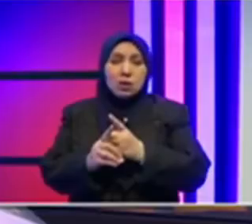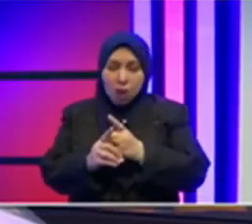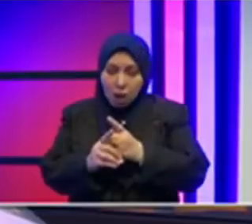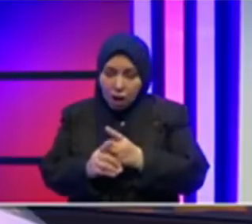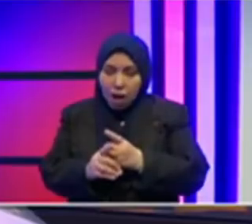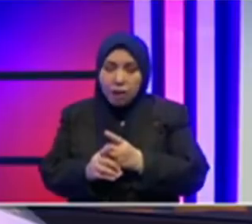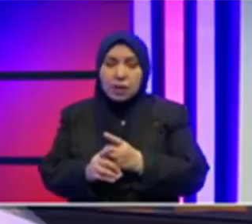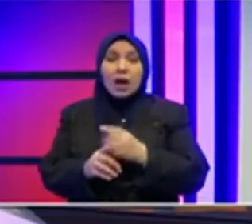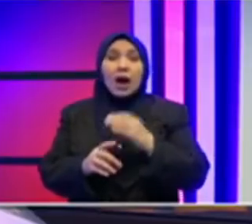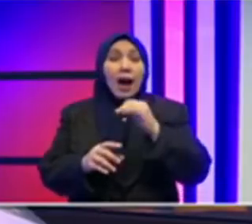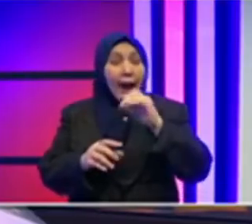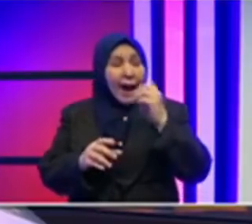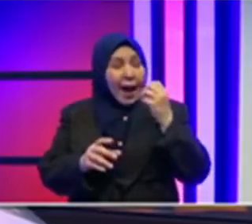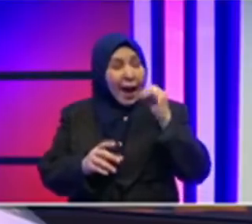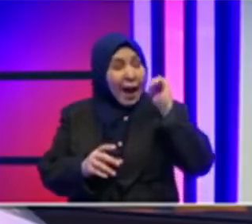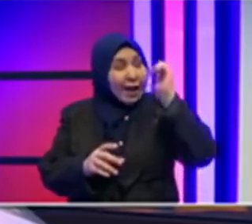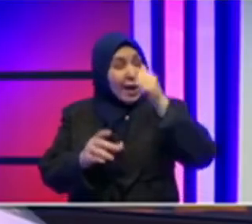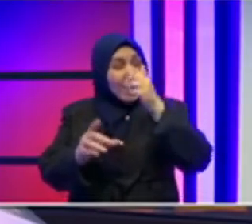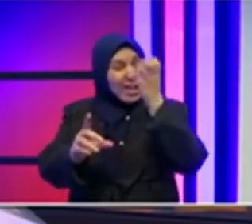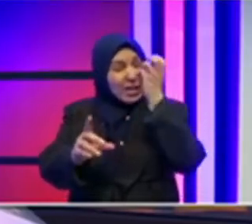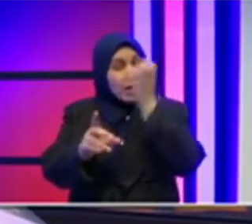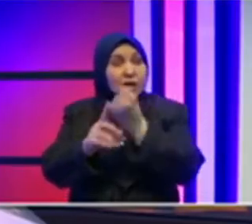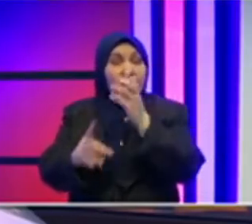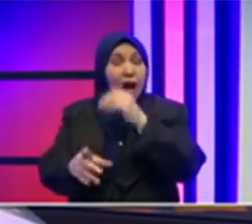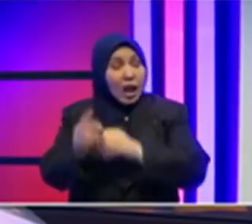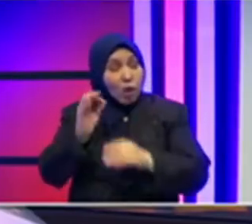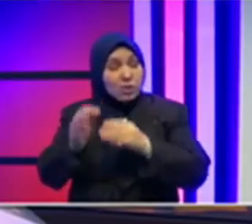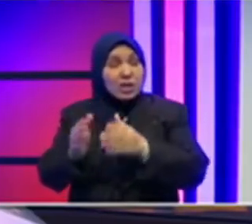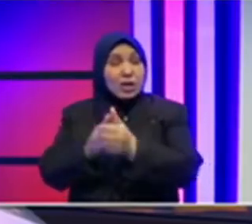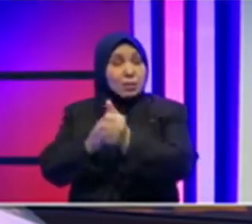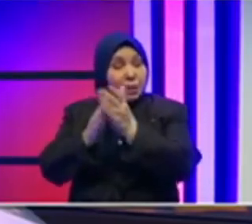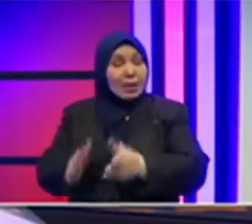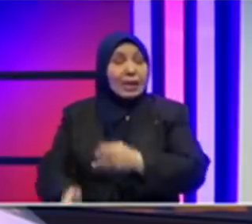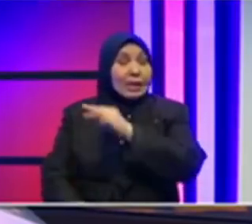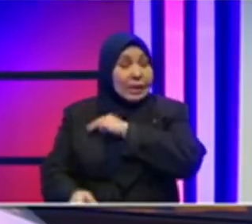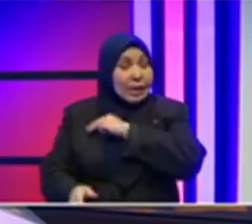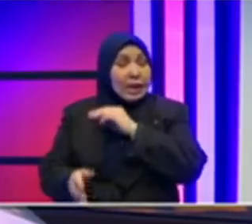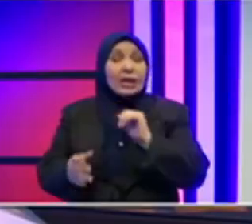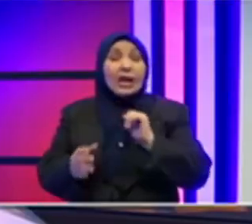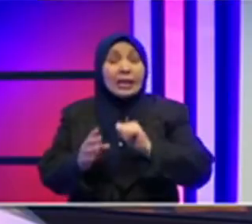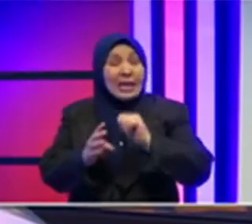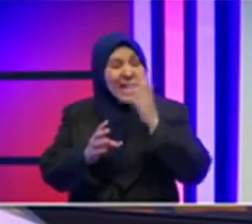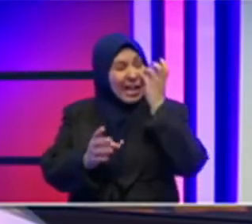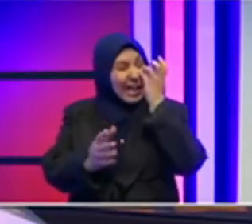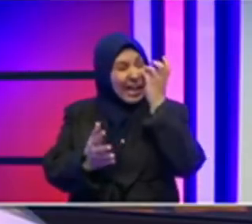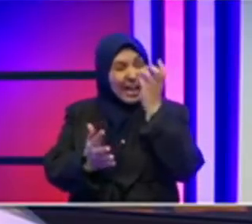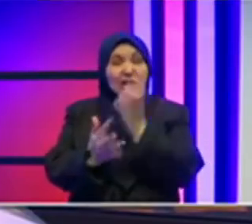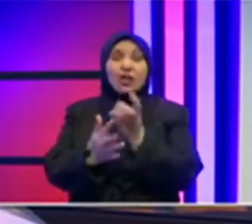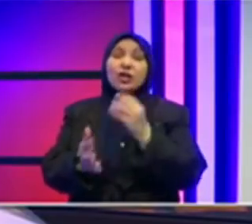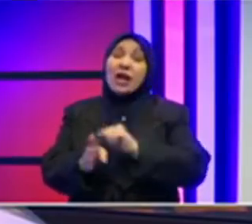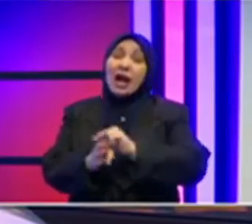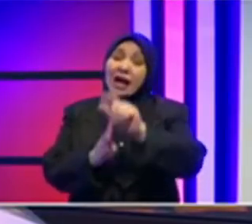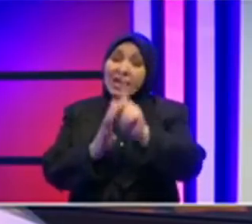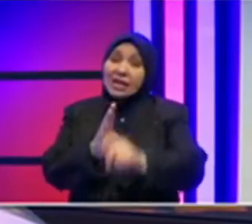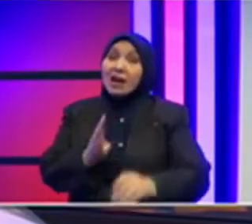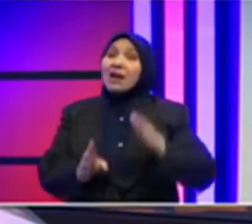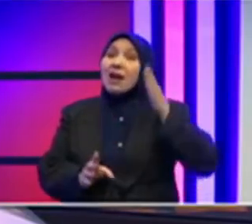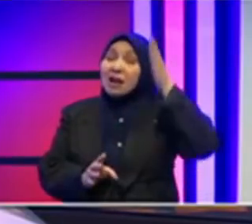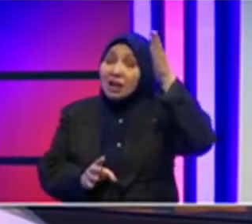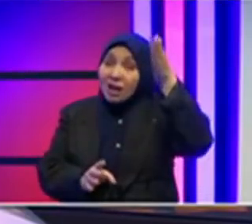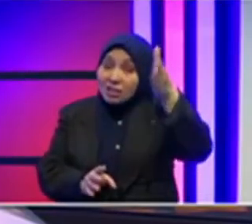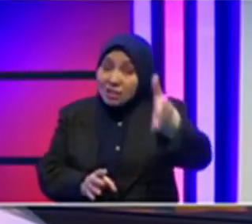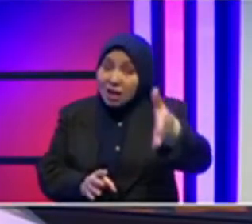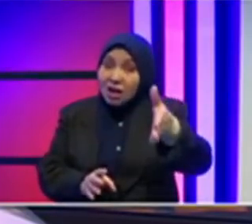Dia akan dihina kalau dia jadi pemimpin, itu akan dihinakan. Dan di akhirat nanti apa Allah cakap? Wa nudhiquhu